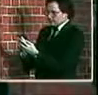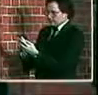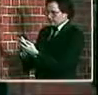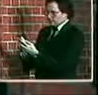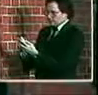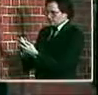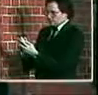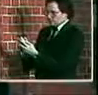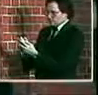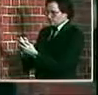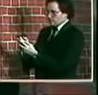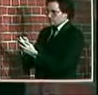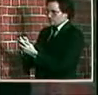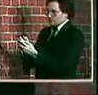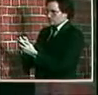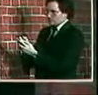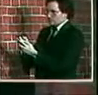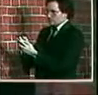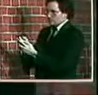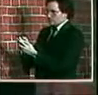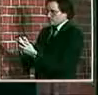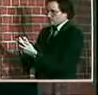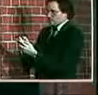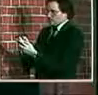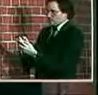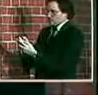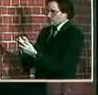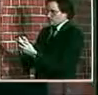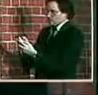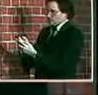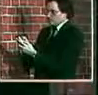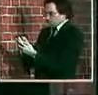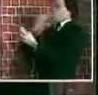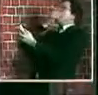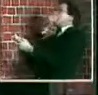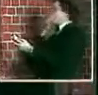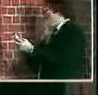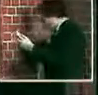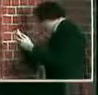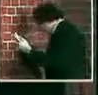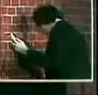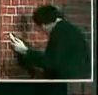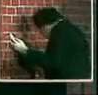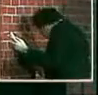ça, on va manger, c'est très bon, hein. On va y aller ici, on tient, on va prendre. Et là-bas, là.